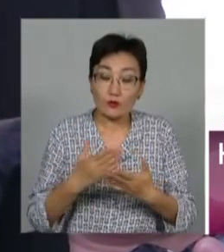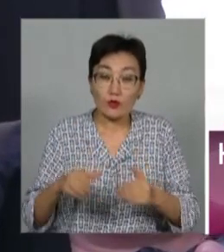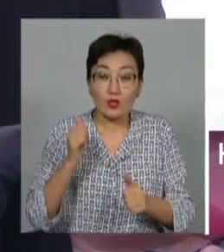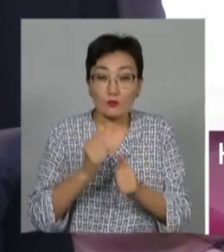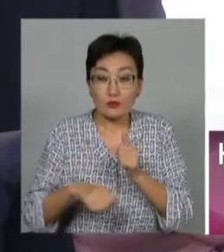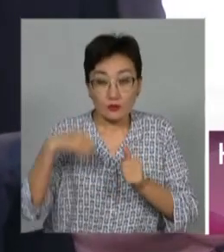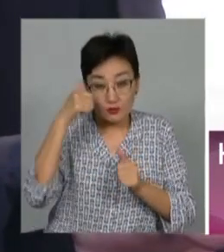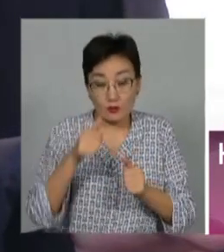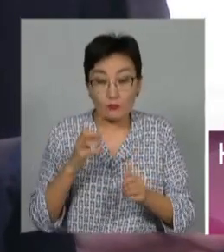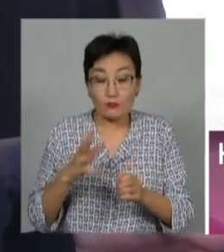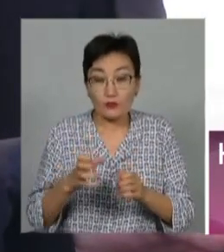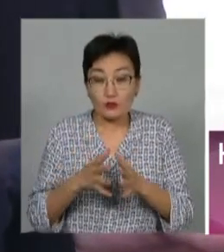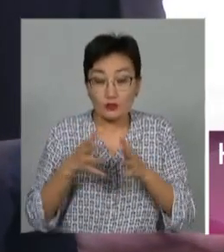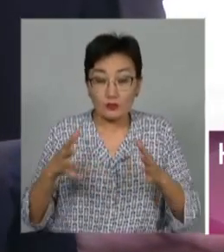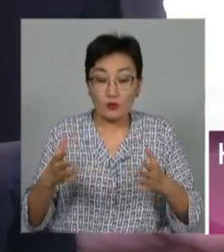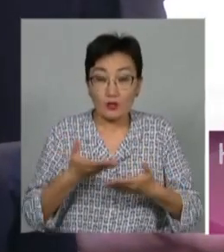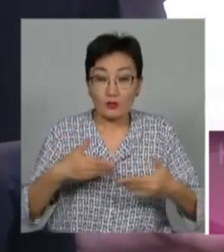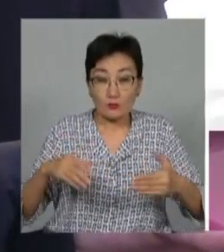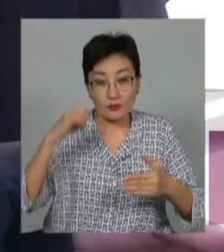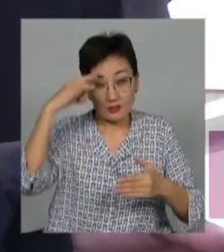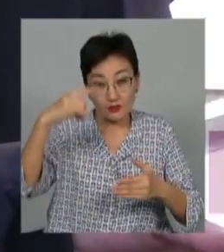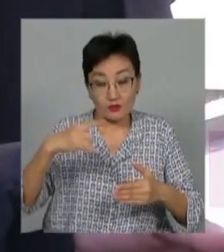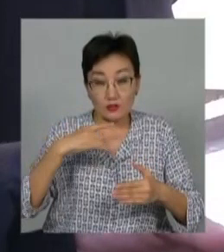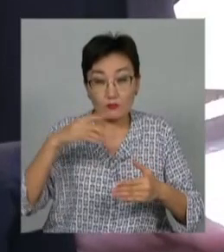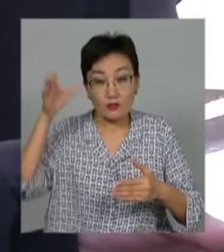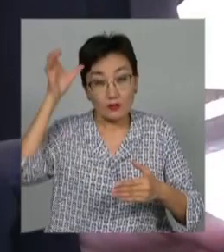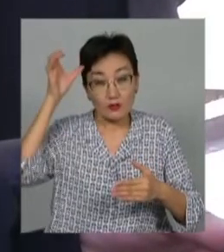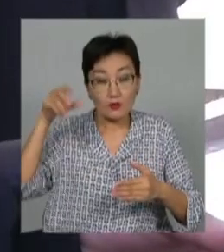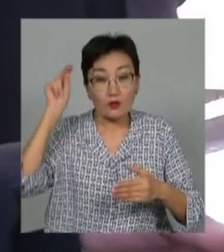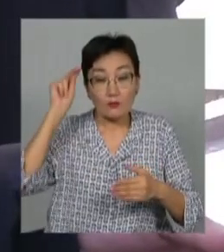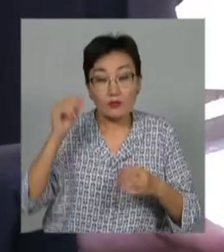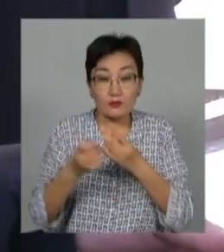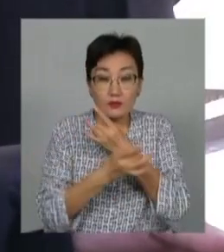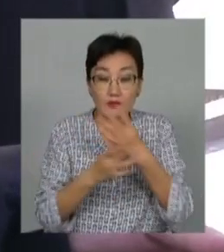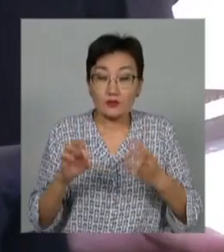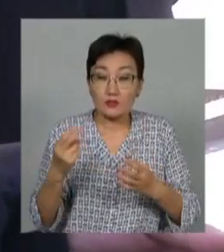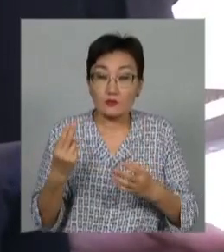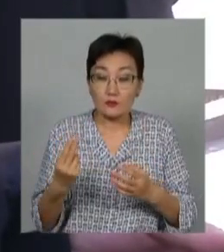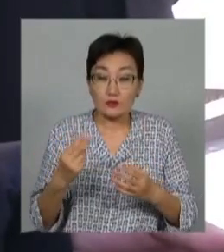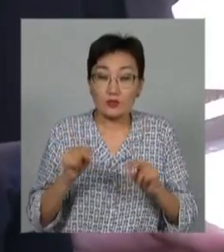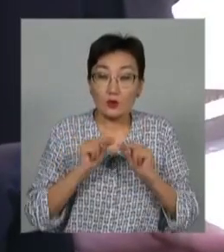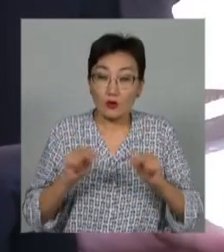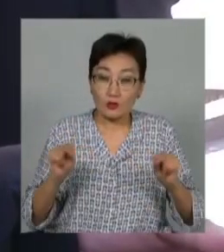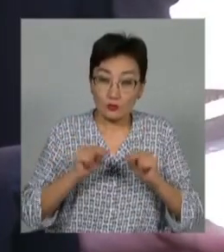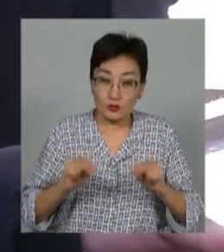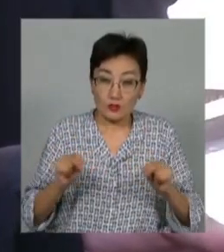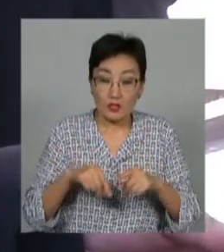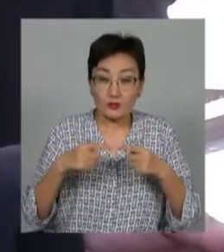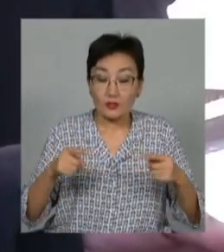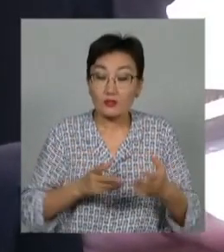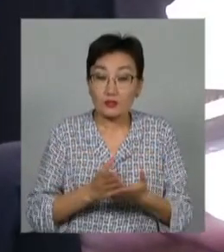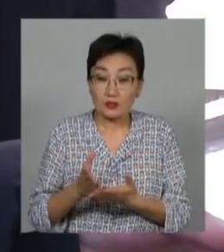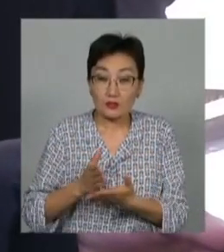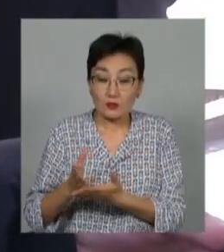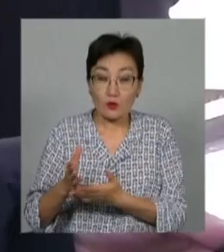сайын 500-ден астам біздің елімізде ғылыми, білім, мәдени, әлеуметтік, ағартушылық әр түрлі